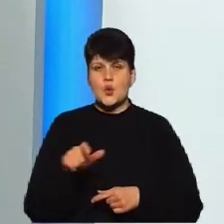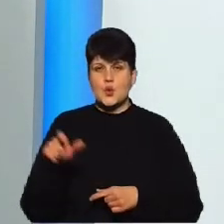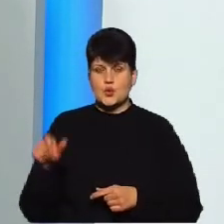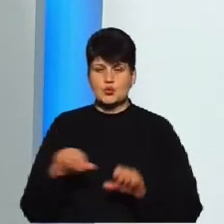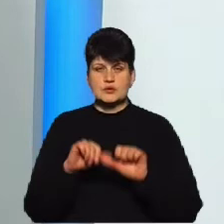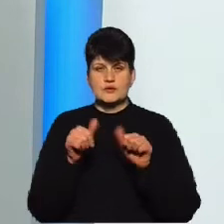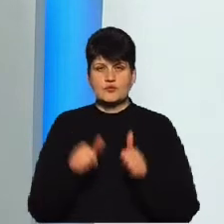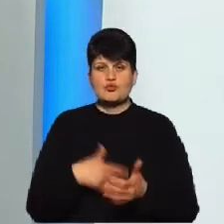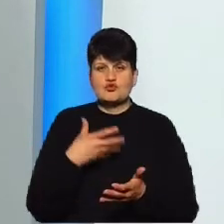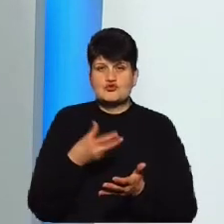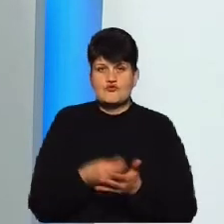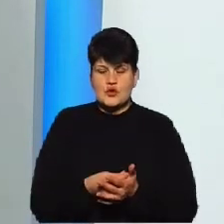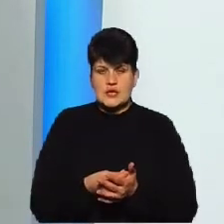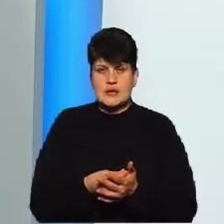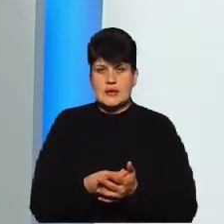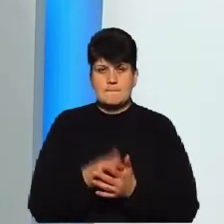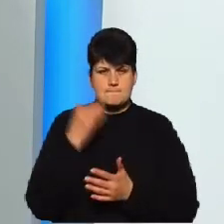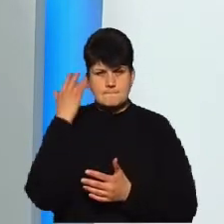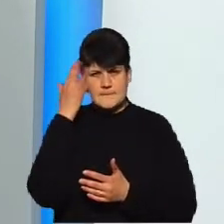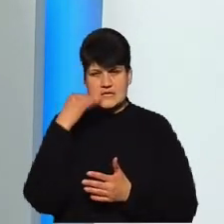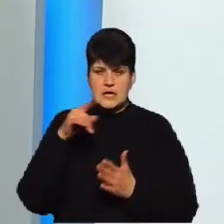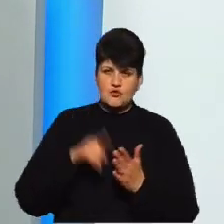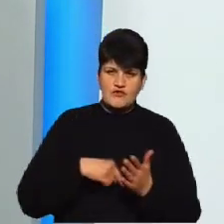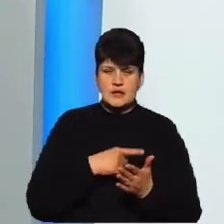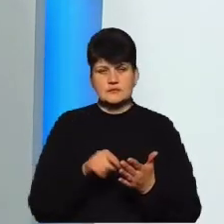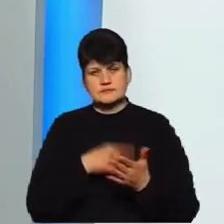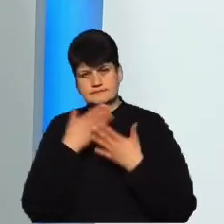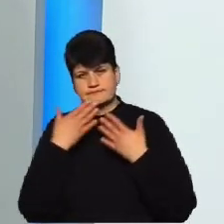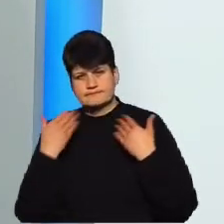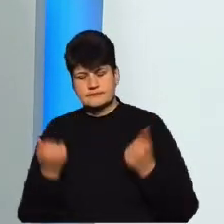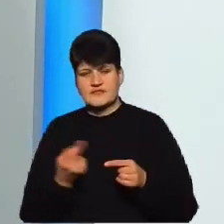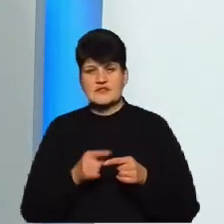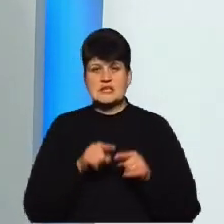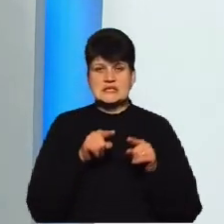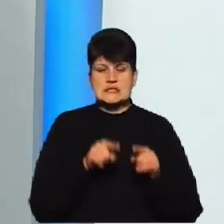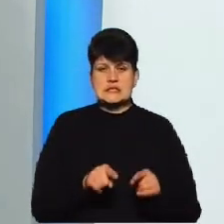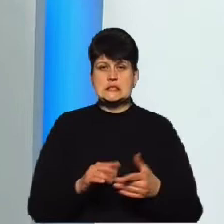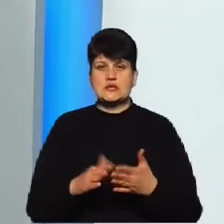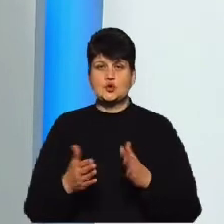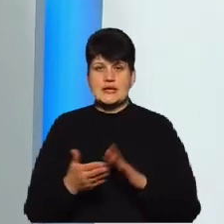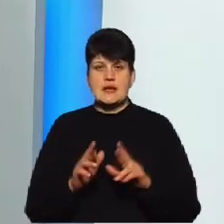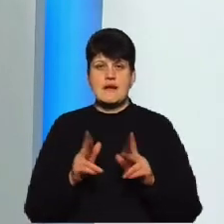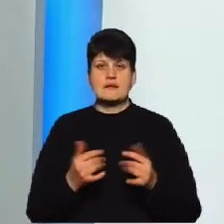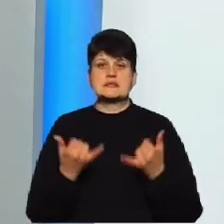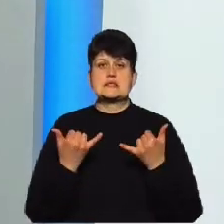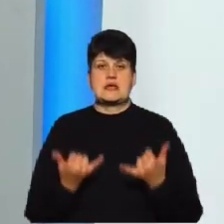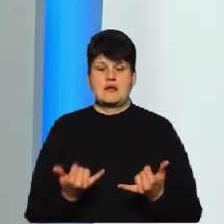своє мислення, довіри, недовіри в таких критичних ситуаціях, як зараз, наприклад?